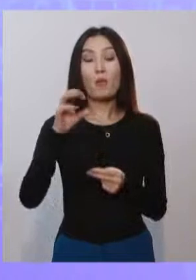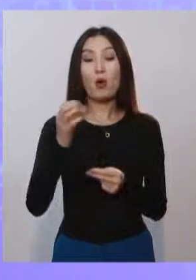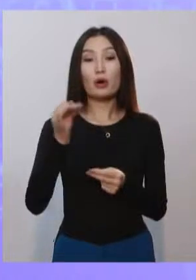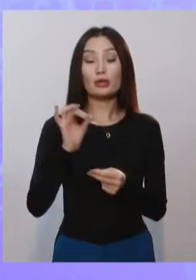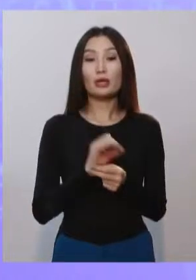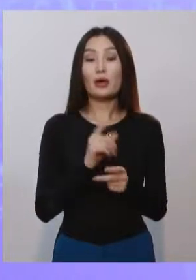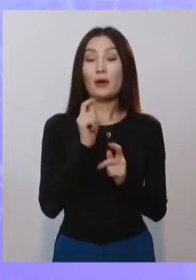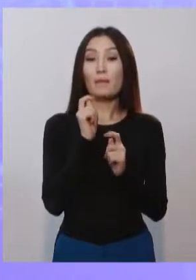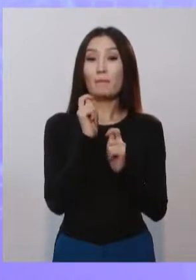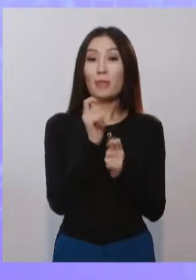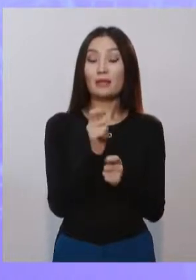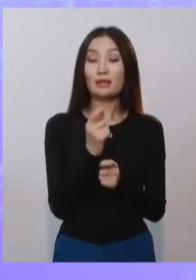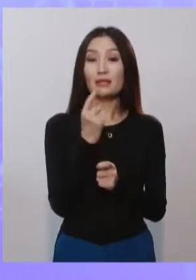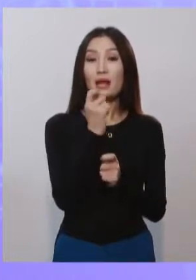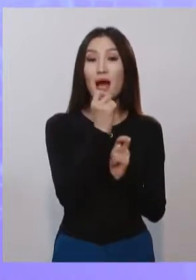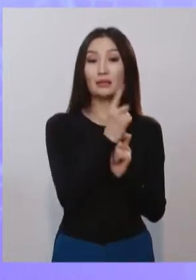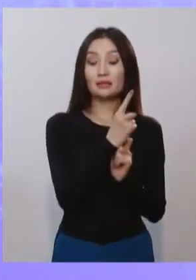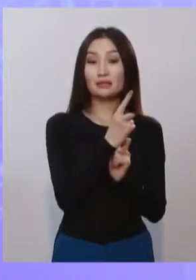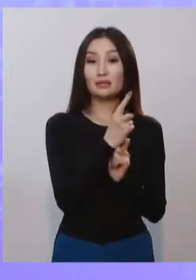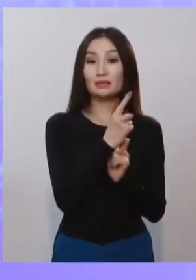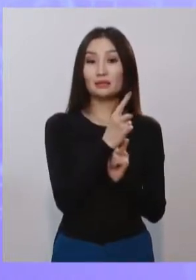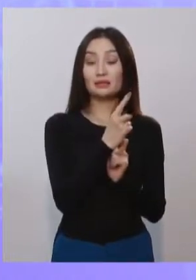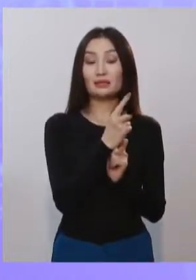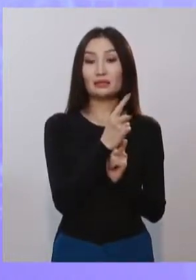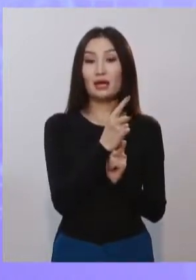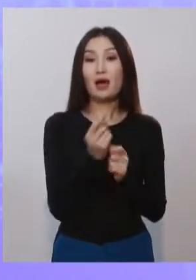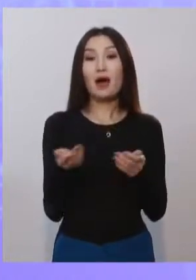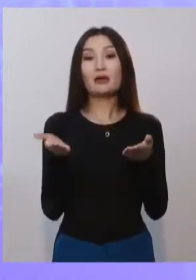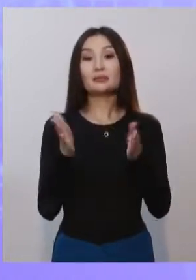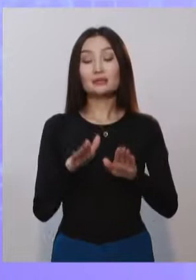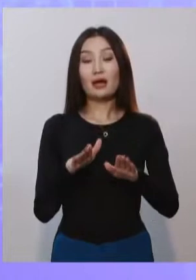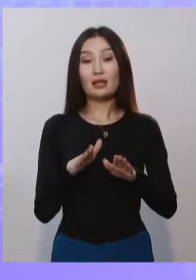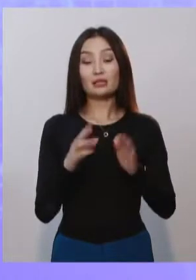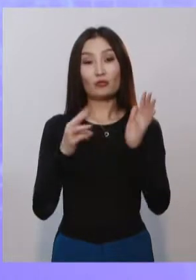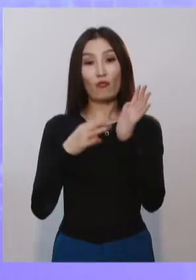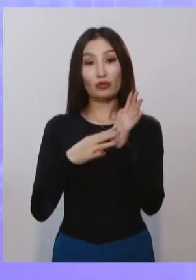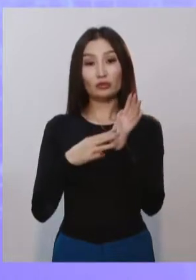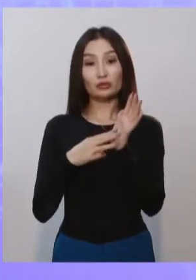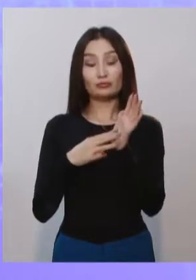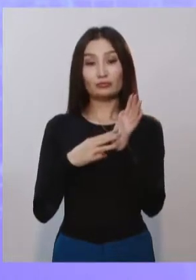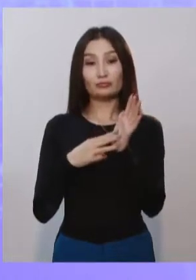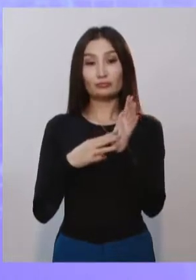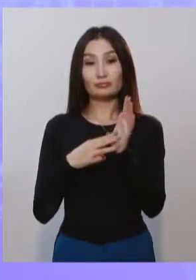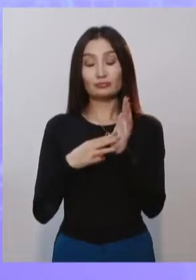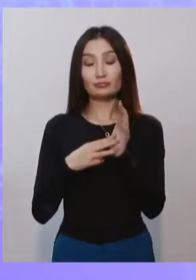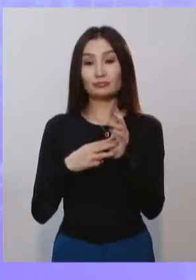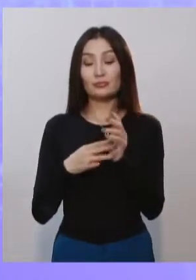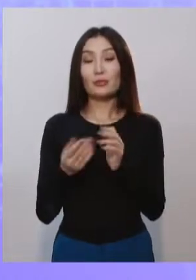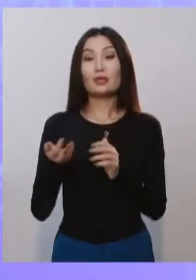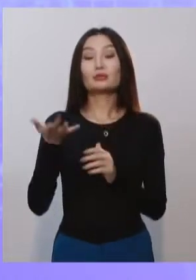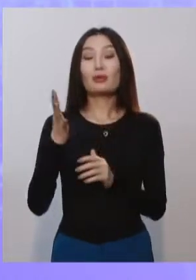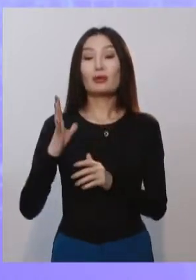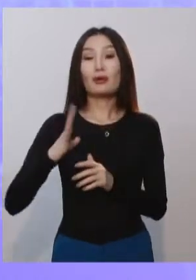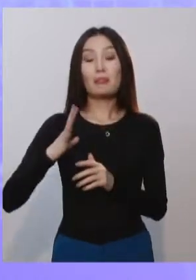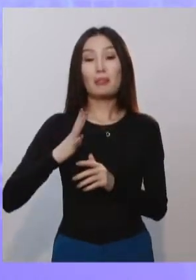подарил 11 осталось 8 сколько